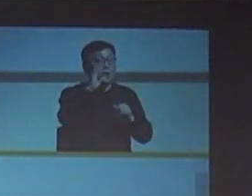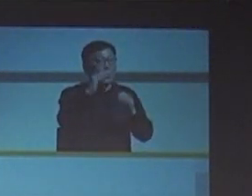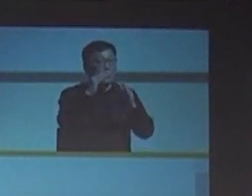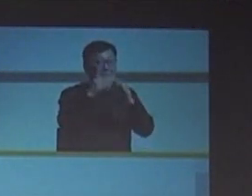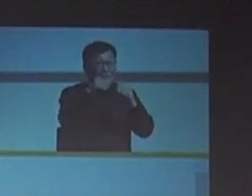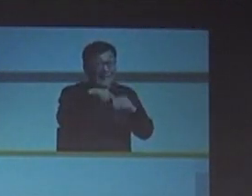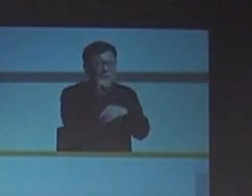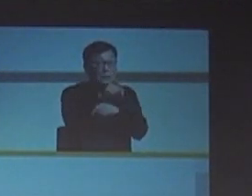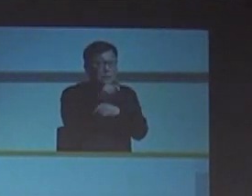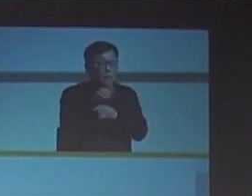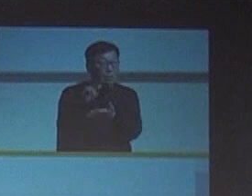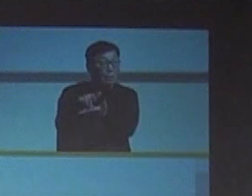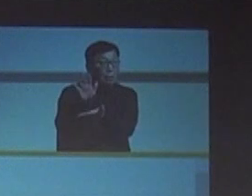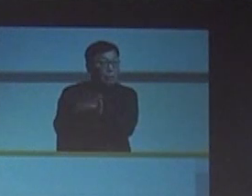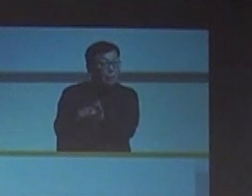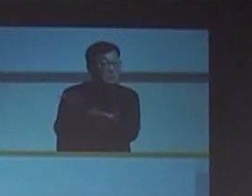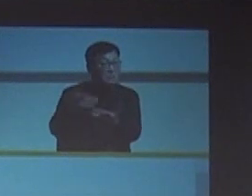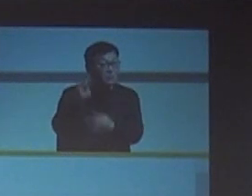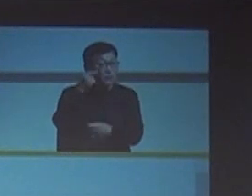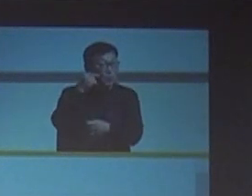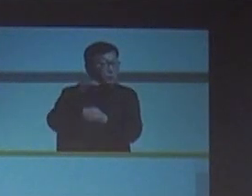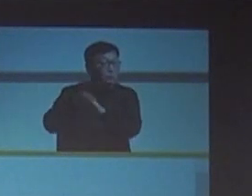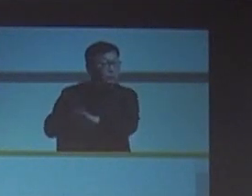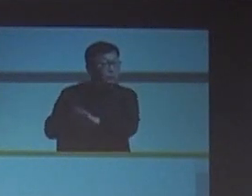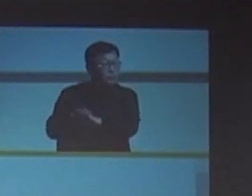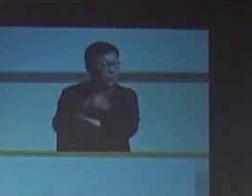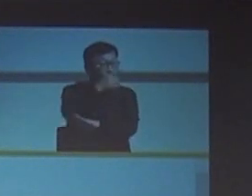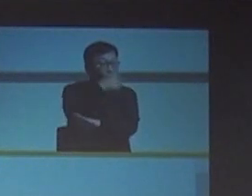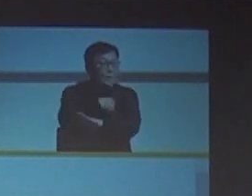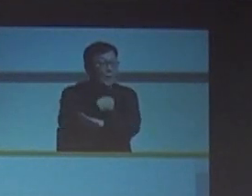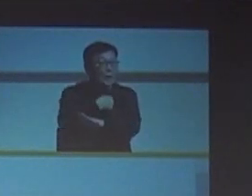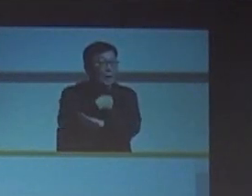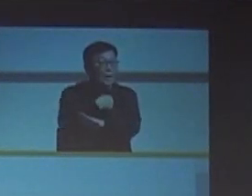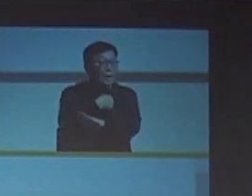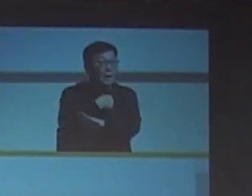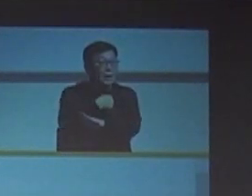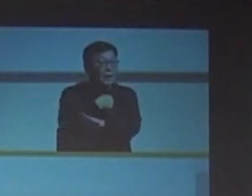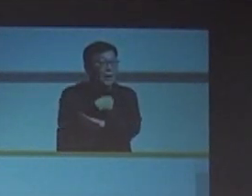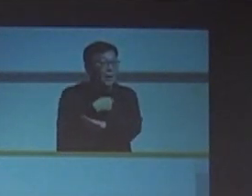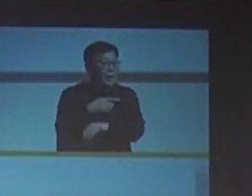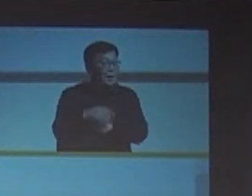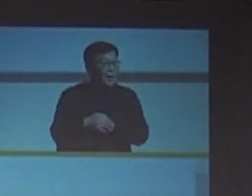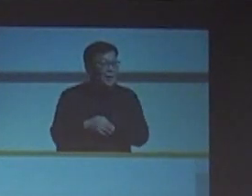본당이 일단 마비가 됐고요. 네. 사무실 비워놓고 온 거야? 내가 지금 여기 와서 방송하고 있는데.